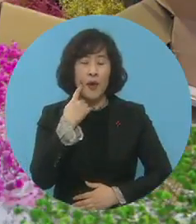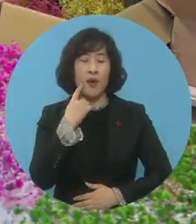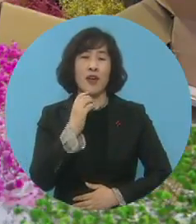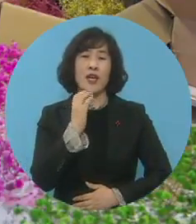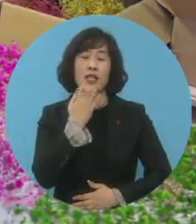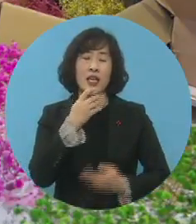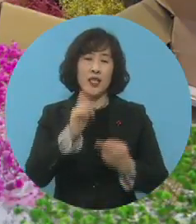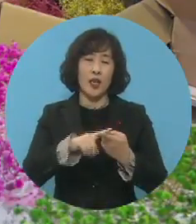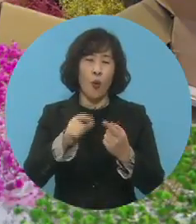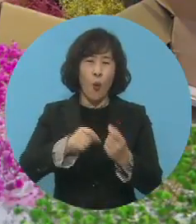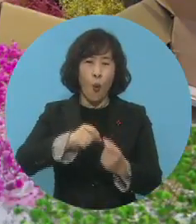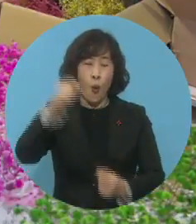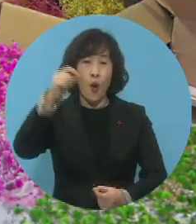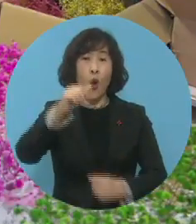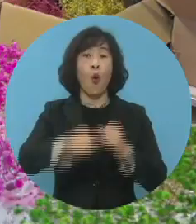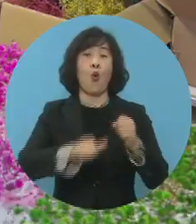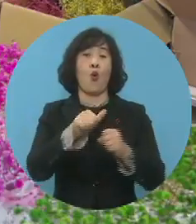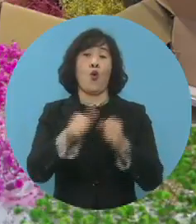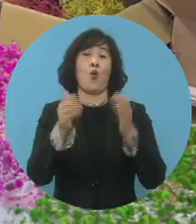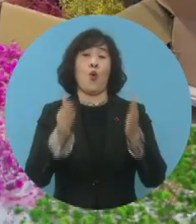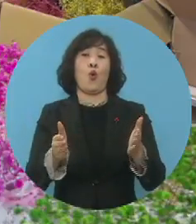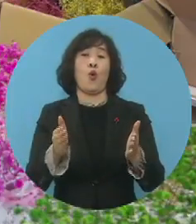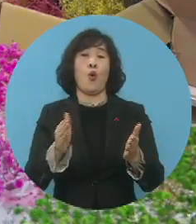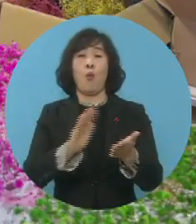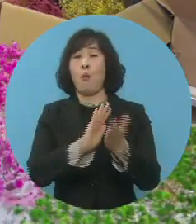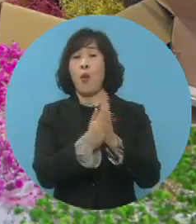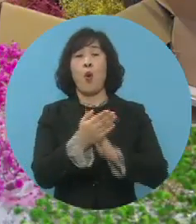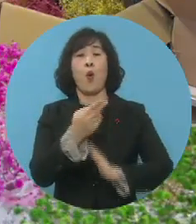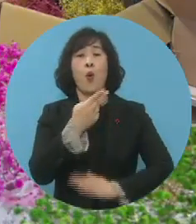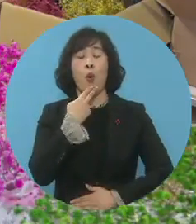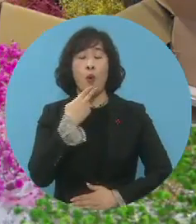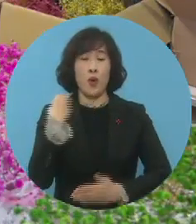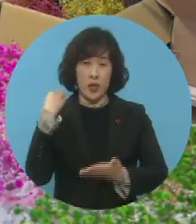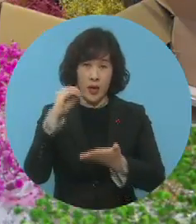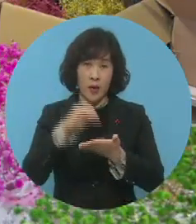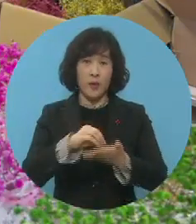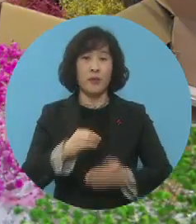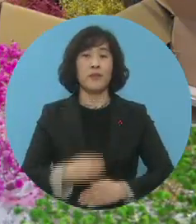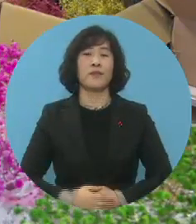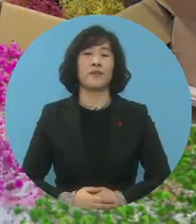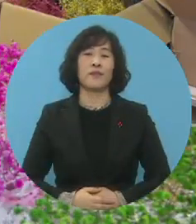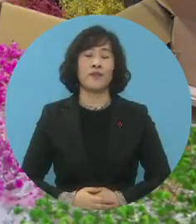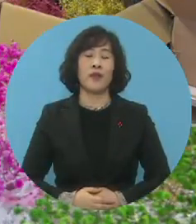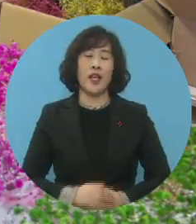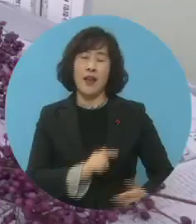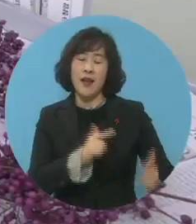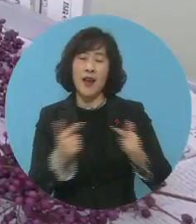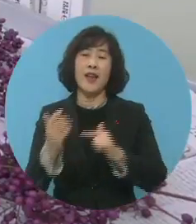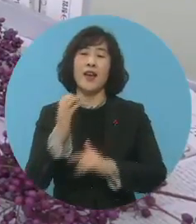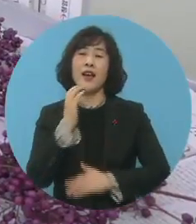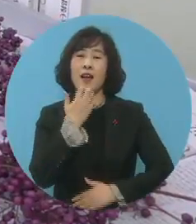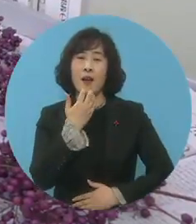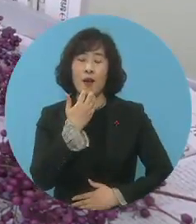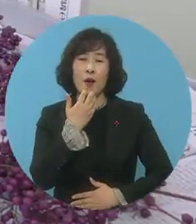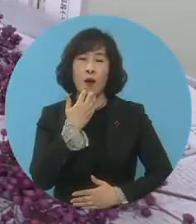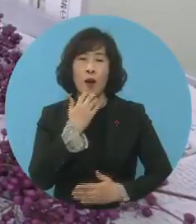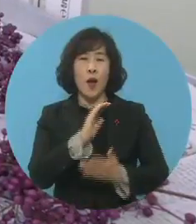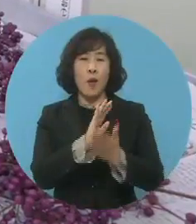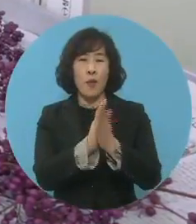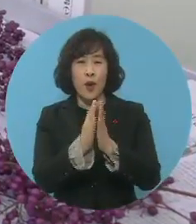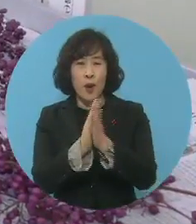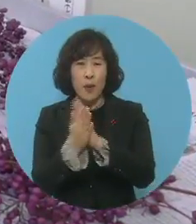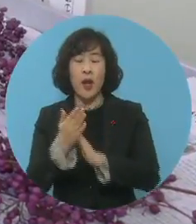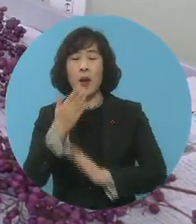소득은 아니지만 작은 소득을 올릴 수도 있고 일할 수도 있다는 것이 큰 보람입니다. 생화가 가장